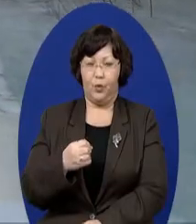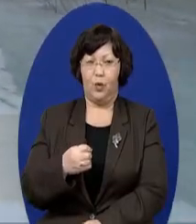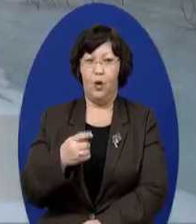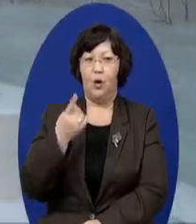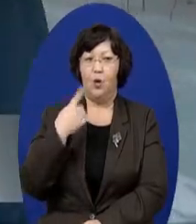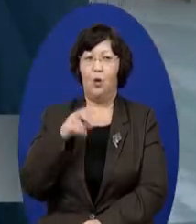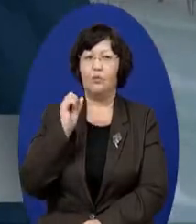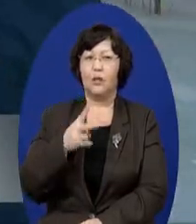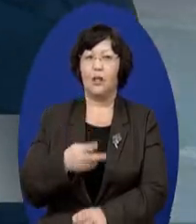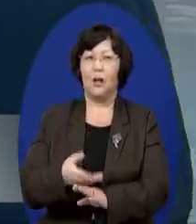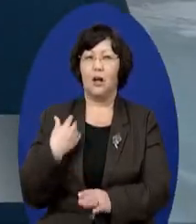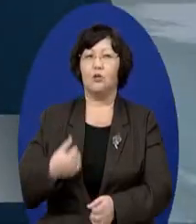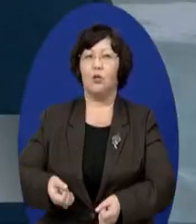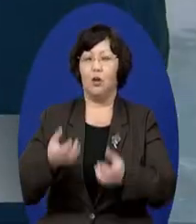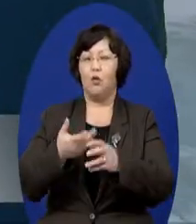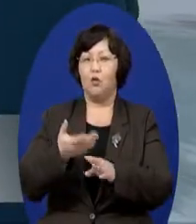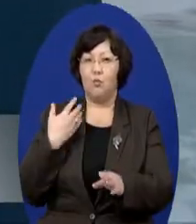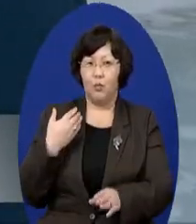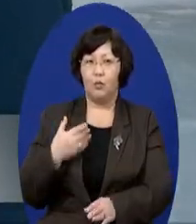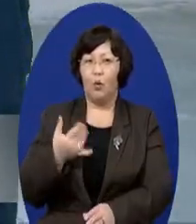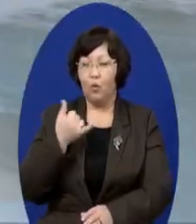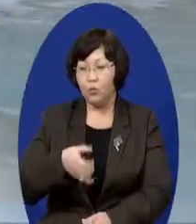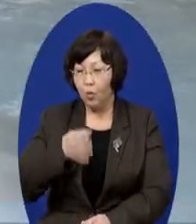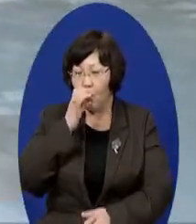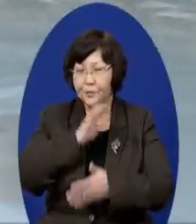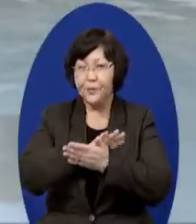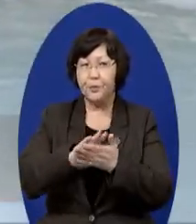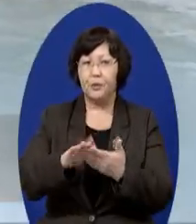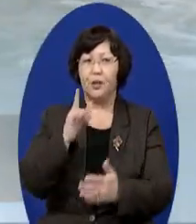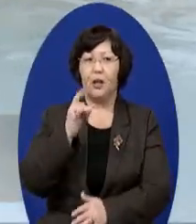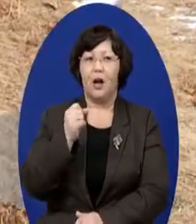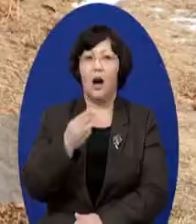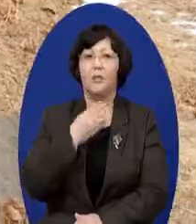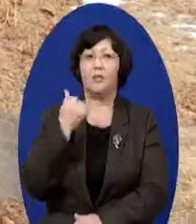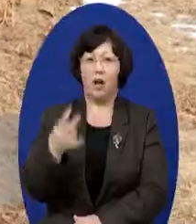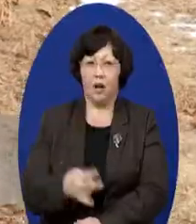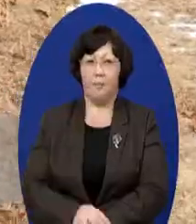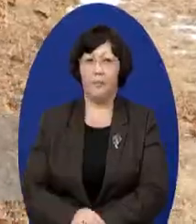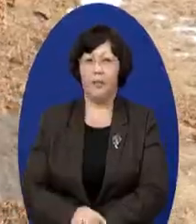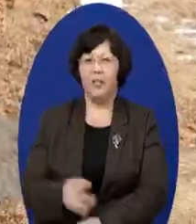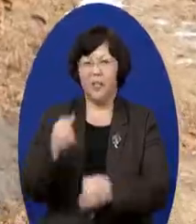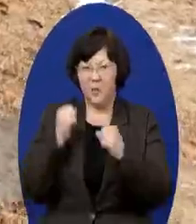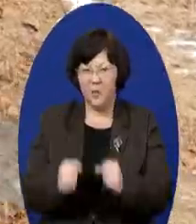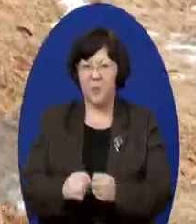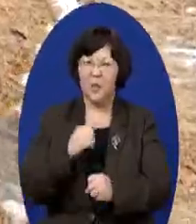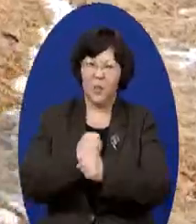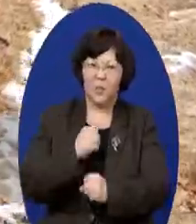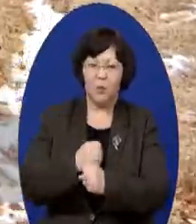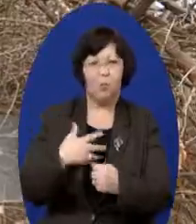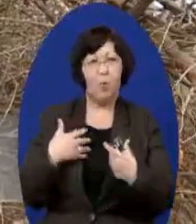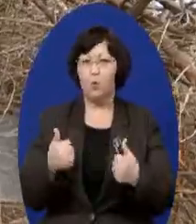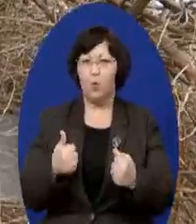Хүмүүс энэнийг татгалт уудаг. Гэхдээ их сайхан шаан байсан гэдэг. Жохон зүтгэл гаргаал тэгэл оролдол